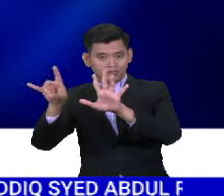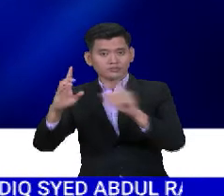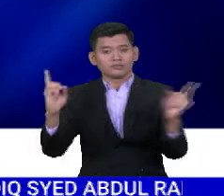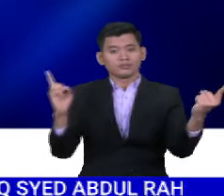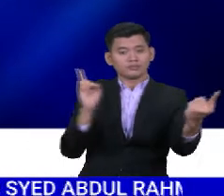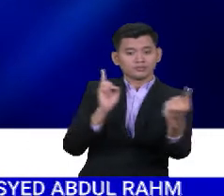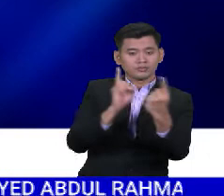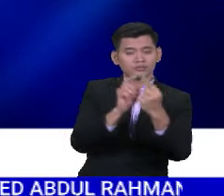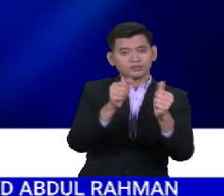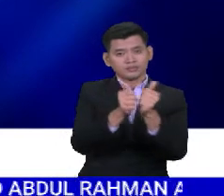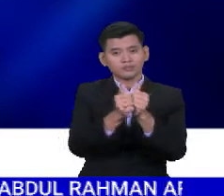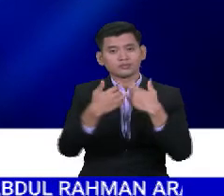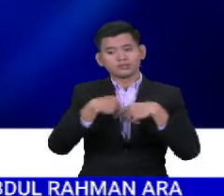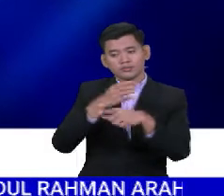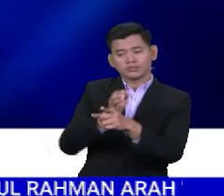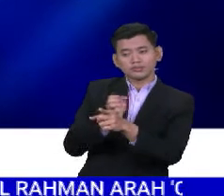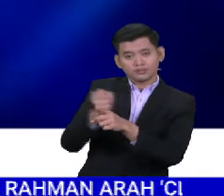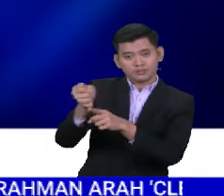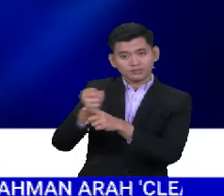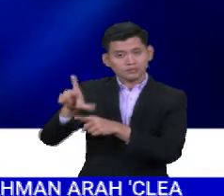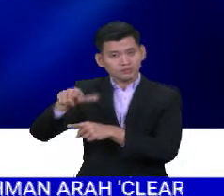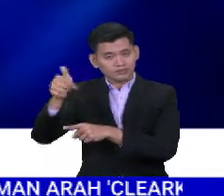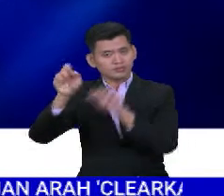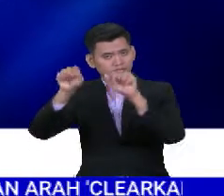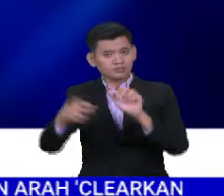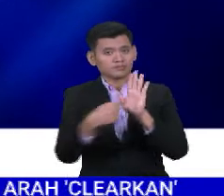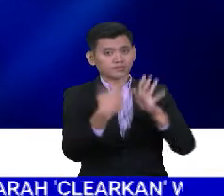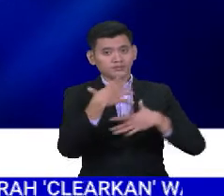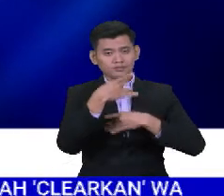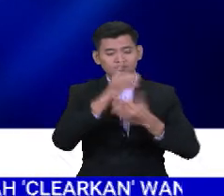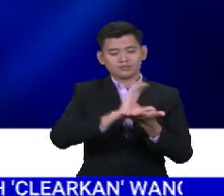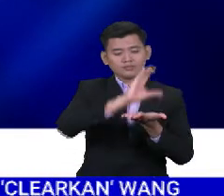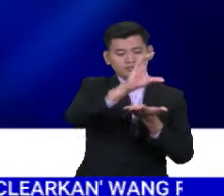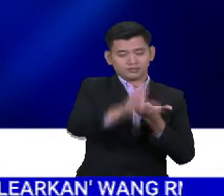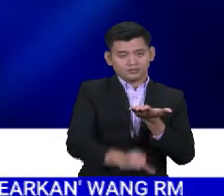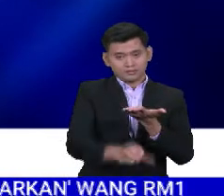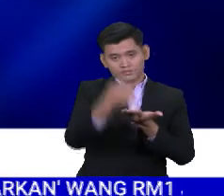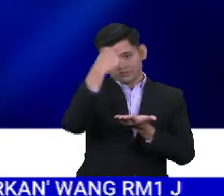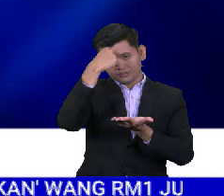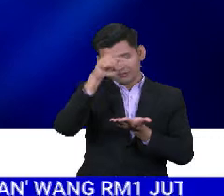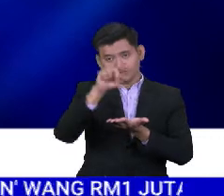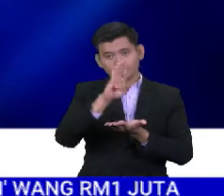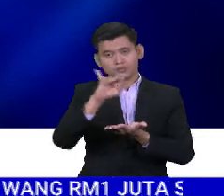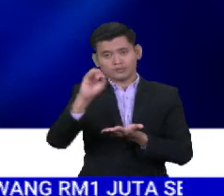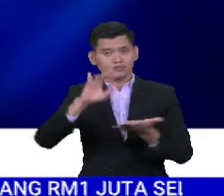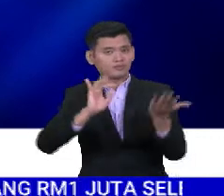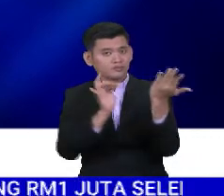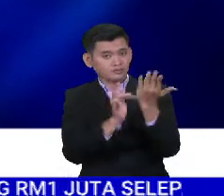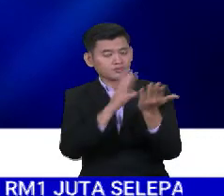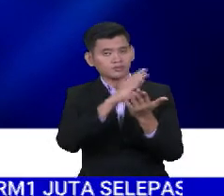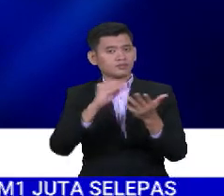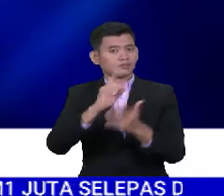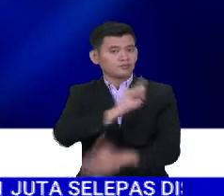bersama wakil subsektor berpotensi lain yang menunjukkan minat Meulaboh dalam bidang bioteknologi tenaga boleh